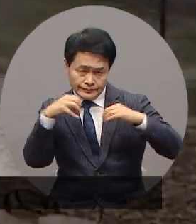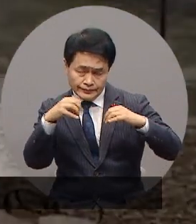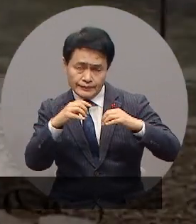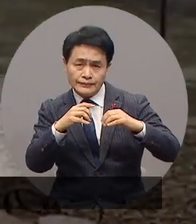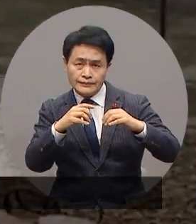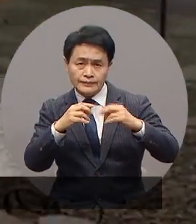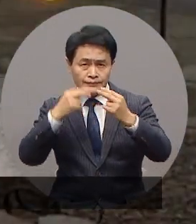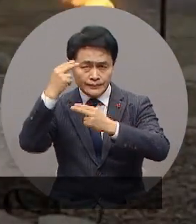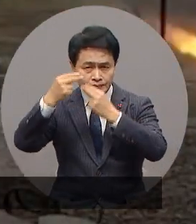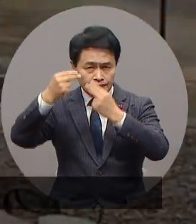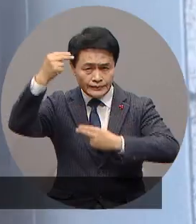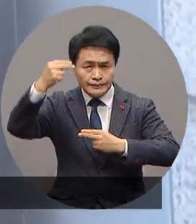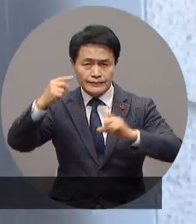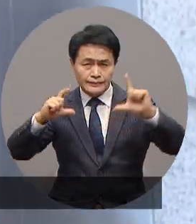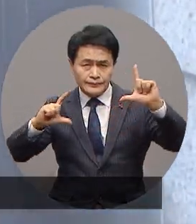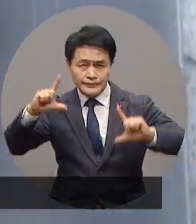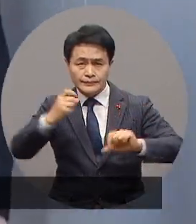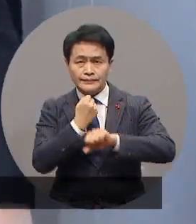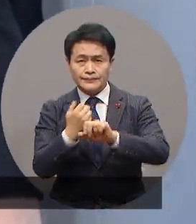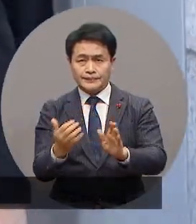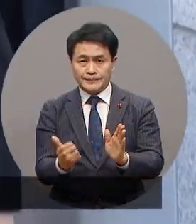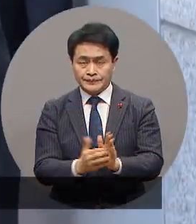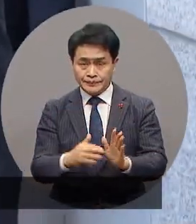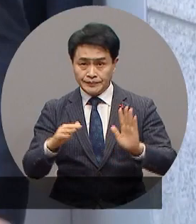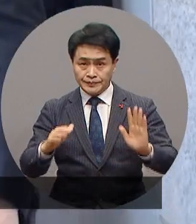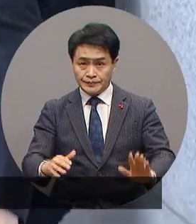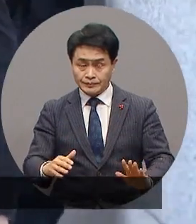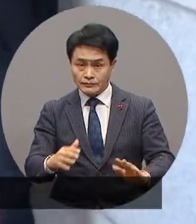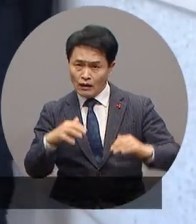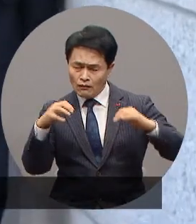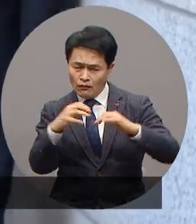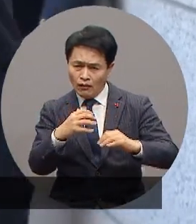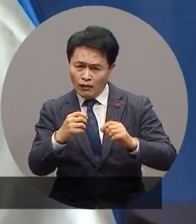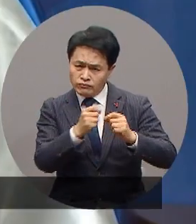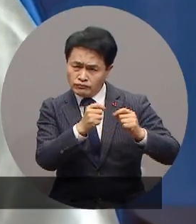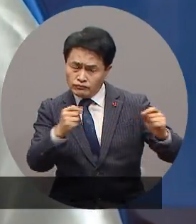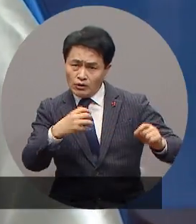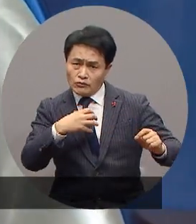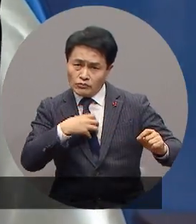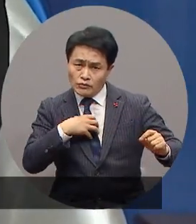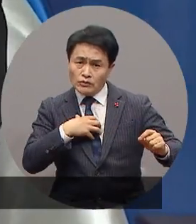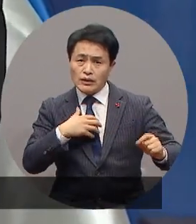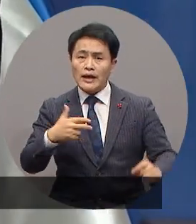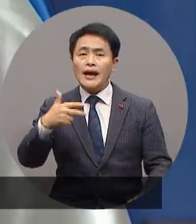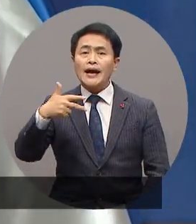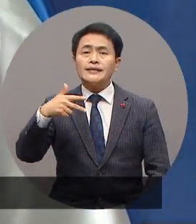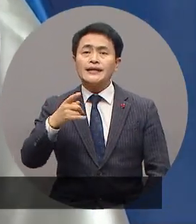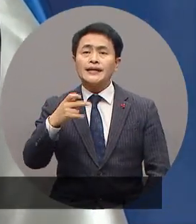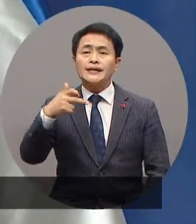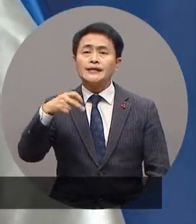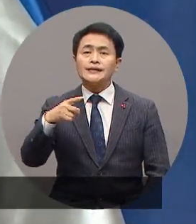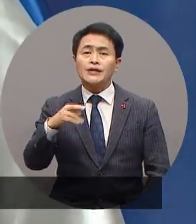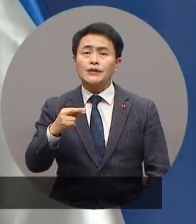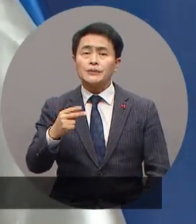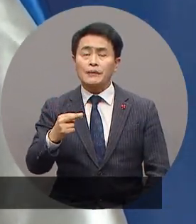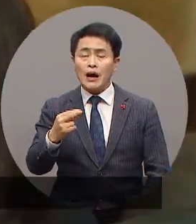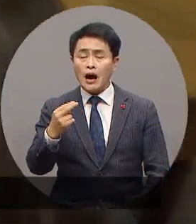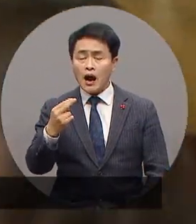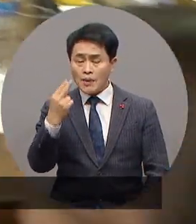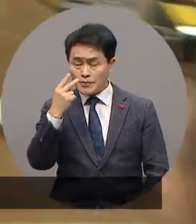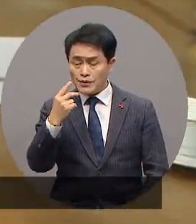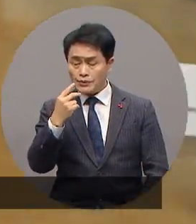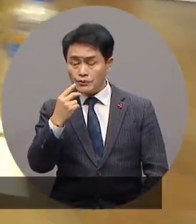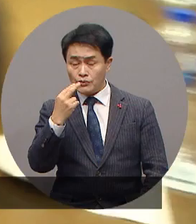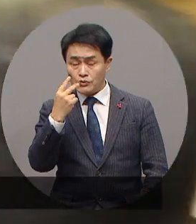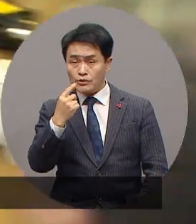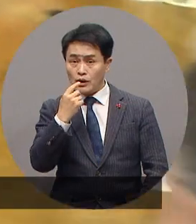거듭 밝히고 있습니다. 전쟁 장기화에 대한 우려를 전달하기 위해 제이크 설리번 미국 백악관 국가안보보좌관이 이스라엘을